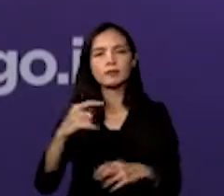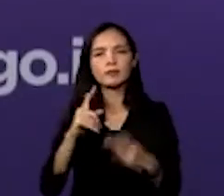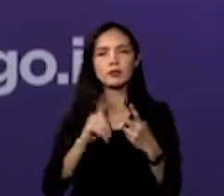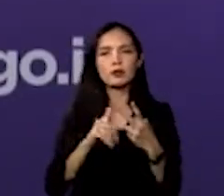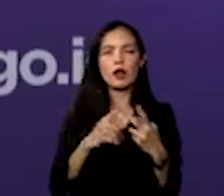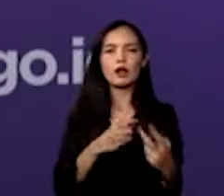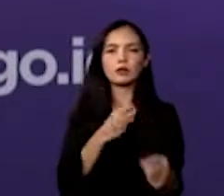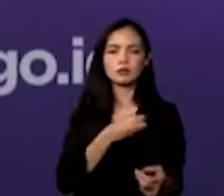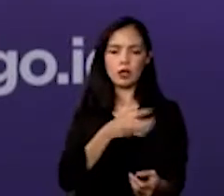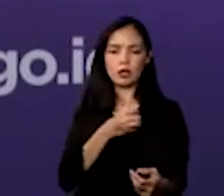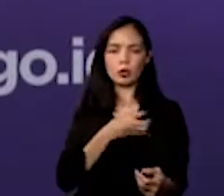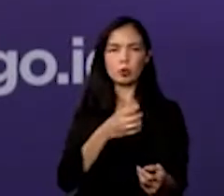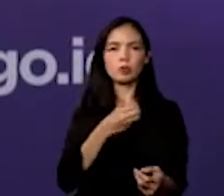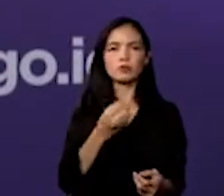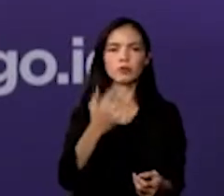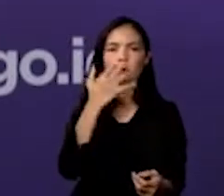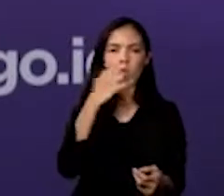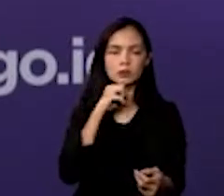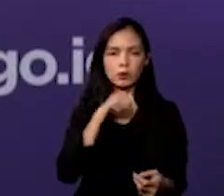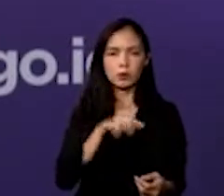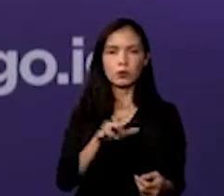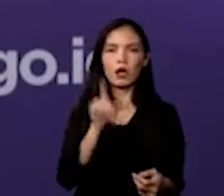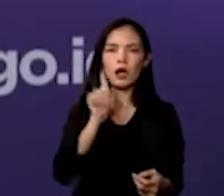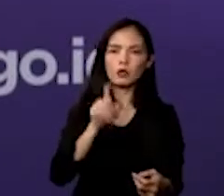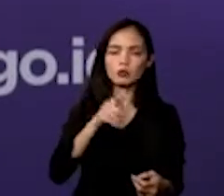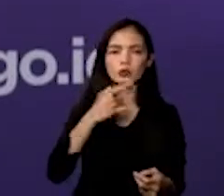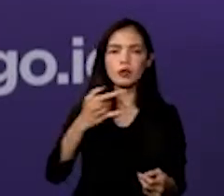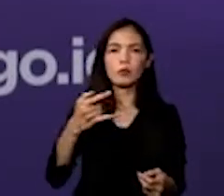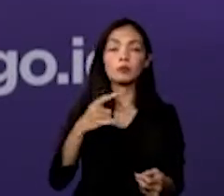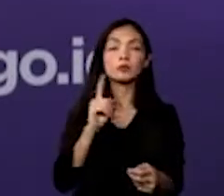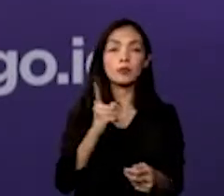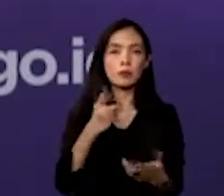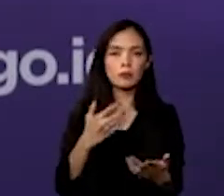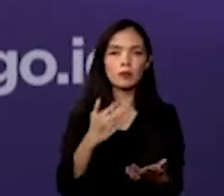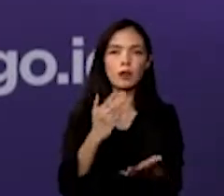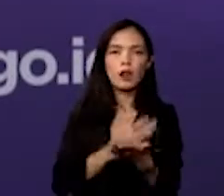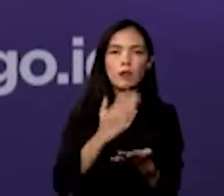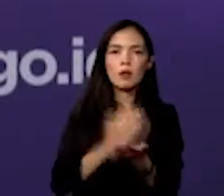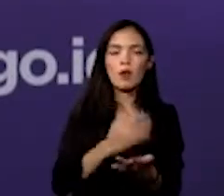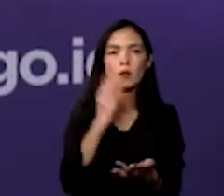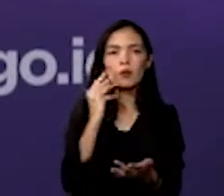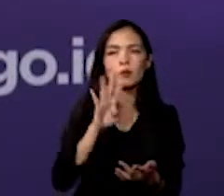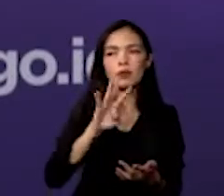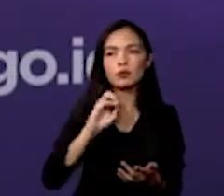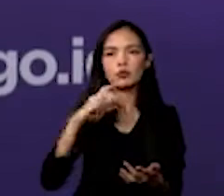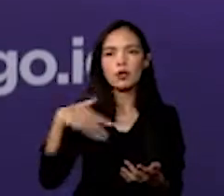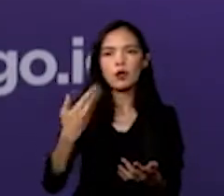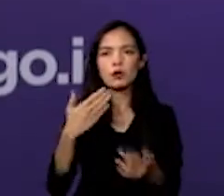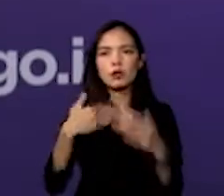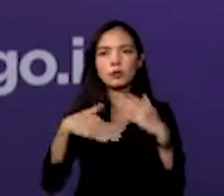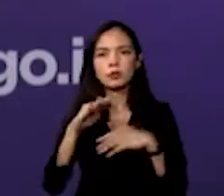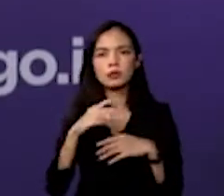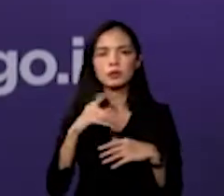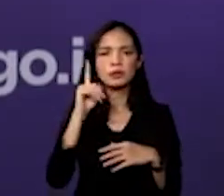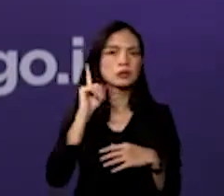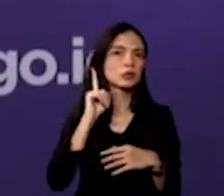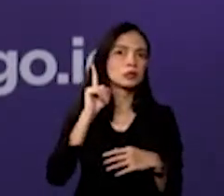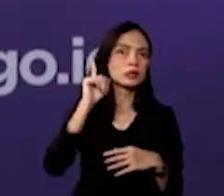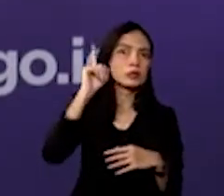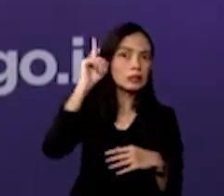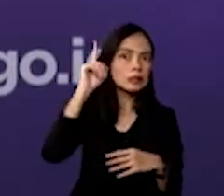dan pernafasan itu harus kalau enggak lama-lama orang tua 40 tahun ke atas darah tingginya